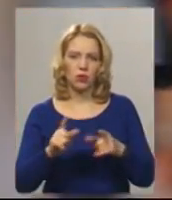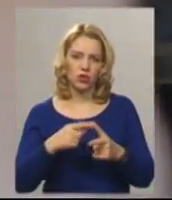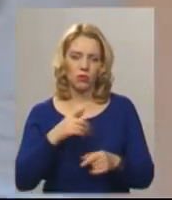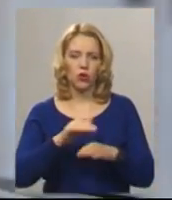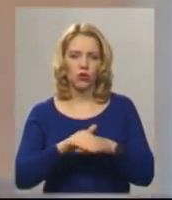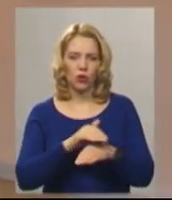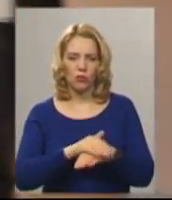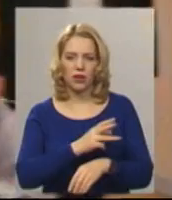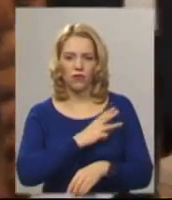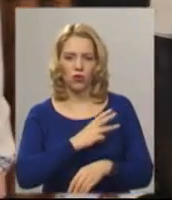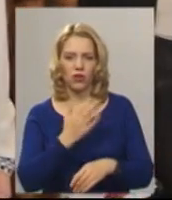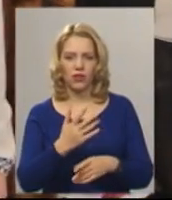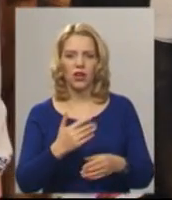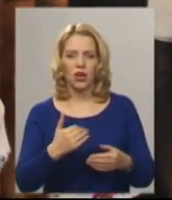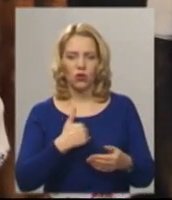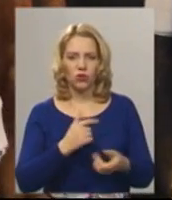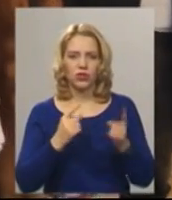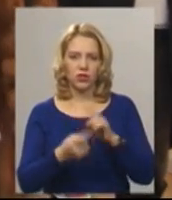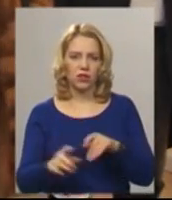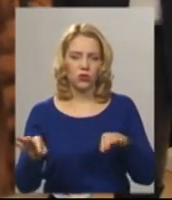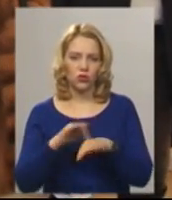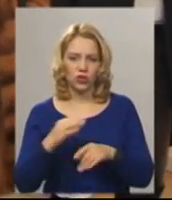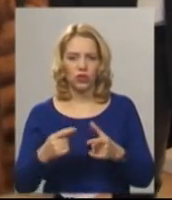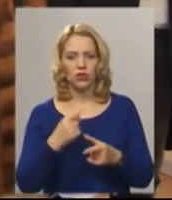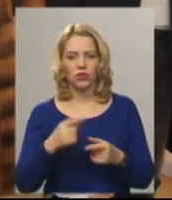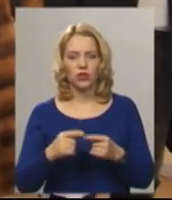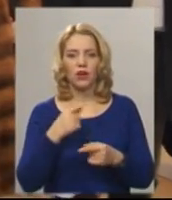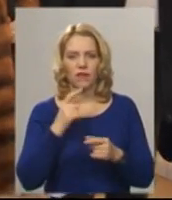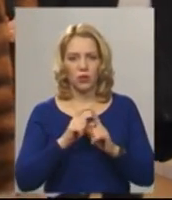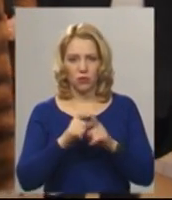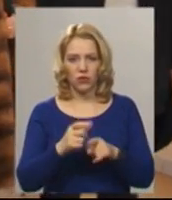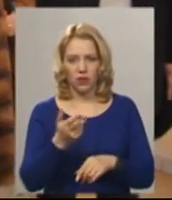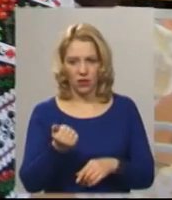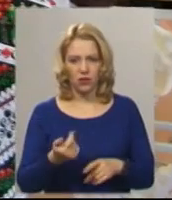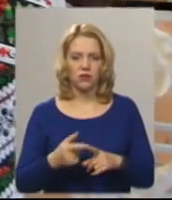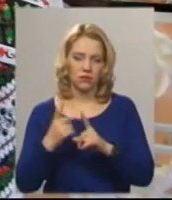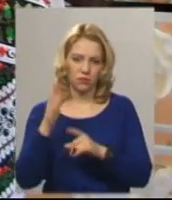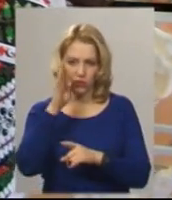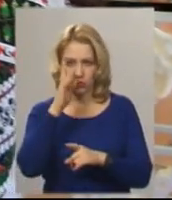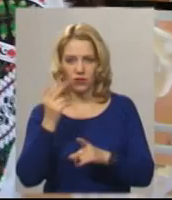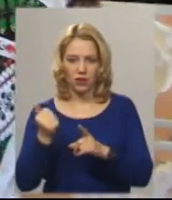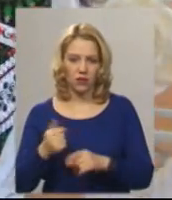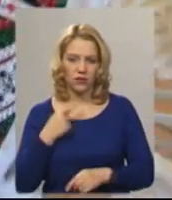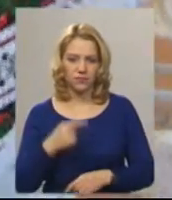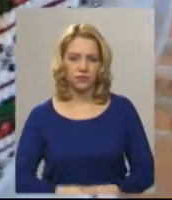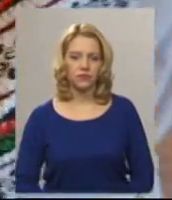стаєте дружиною Дмитра? Так. Дідні ви, Дмитра? Дядя Анастасії за дружиною? Так.